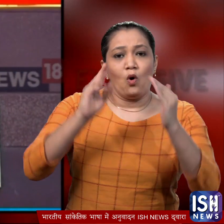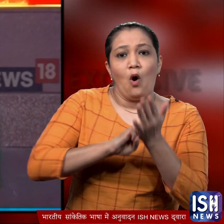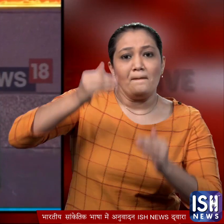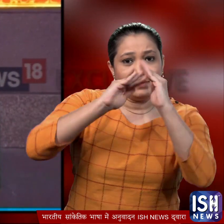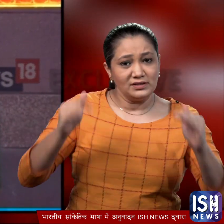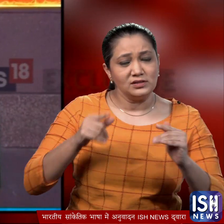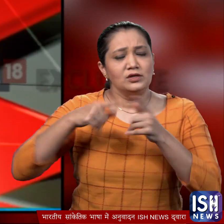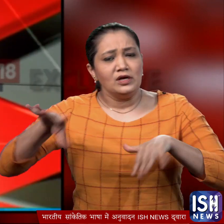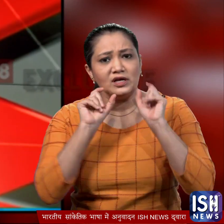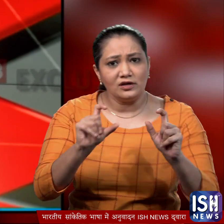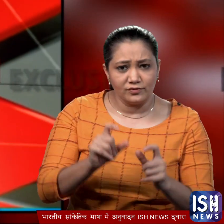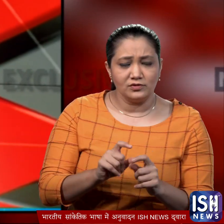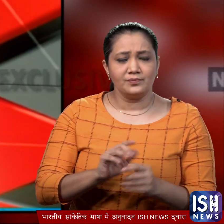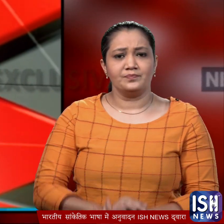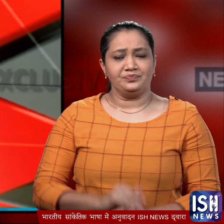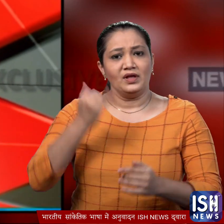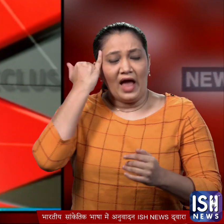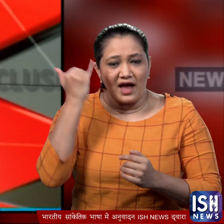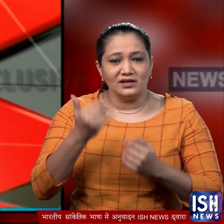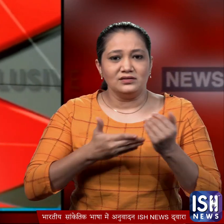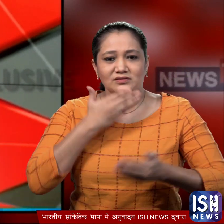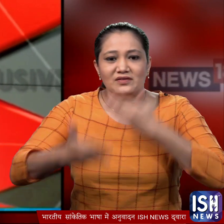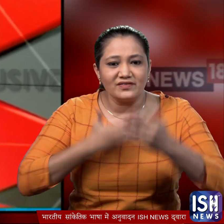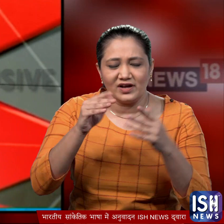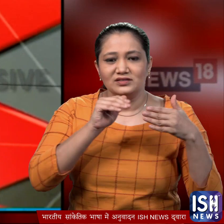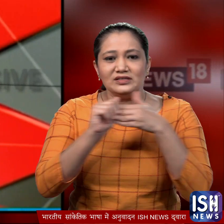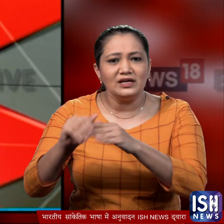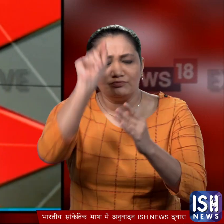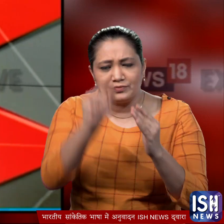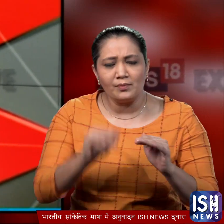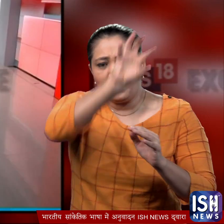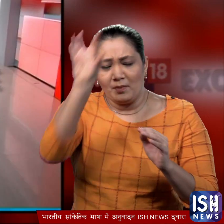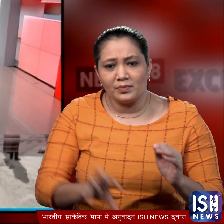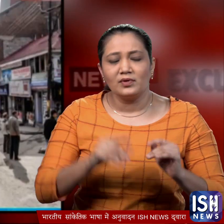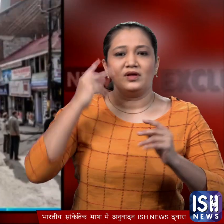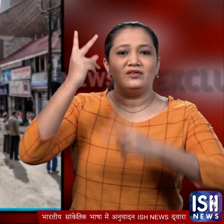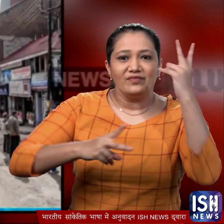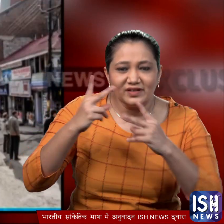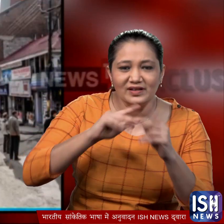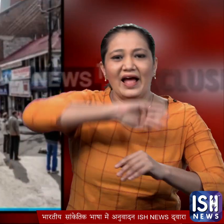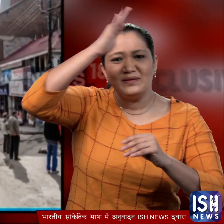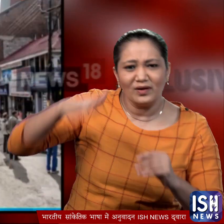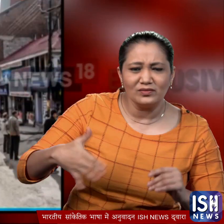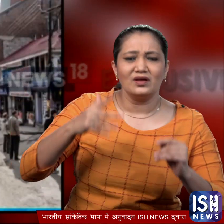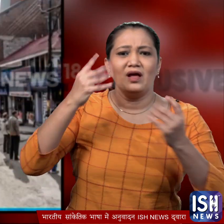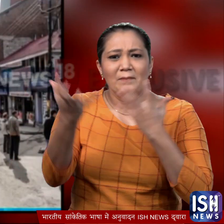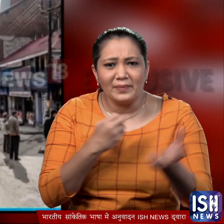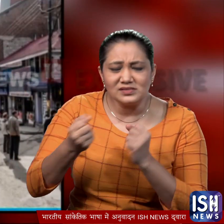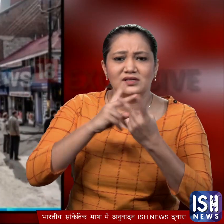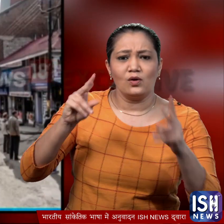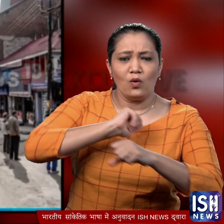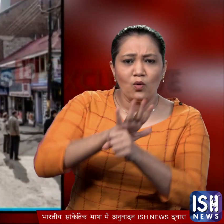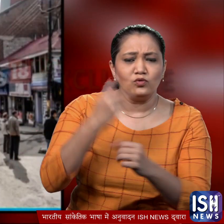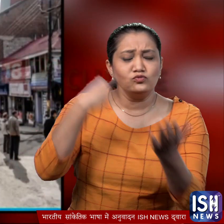भी अलर्ट हो गया और उसने एक एडवाइजरी जारी कर दी, जिसमें सभी राज्यों को आगाह किया गया कि हिल स्टेशन, बाजारों और भीड़ भाड़ वाली जगहों पर